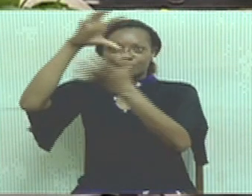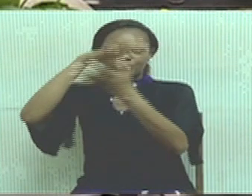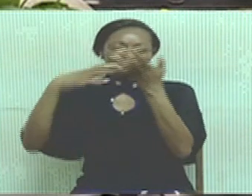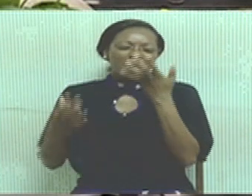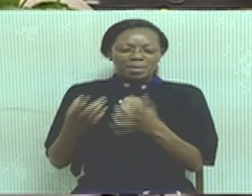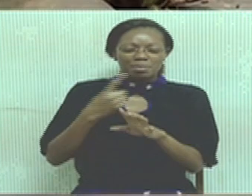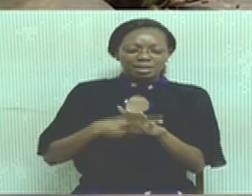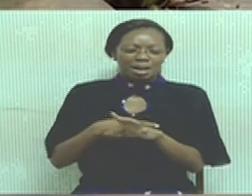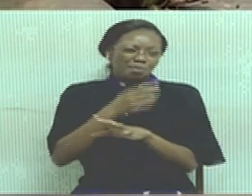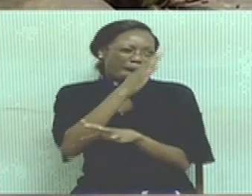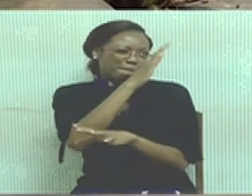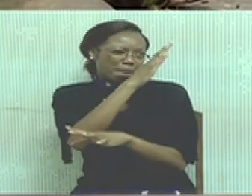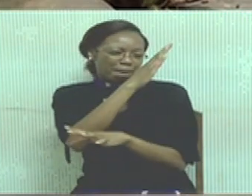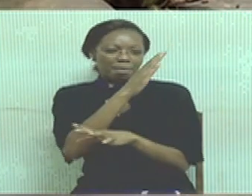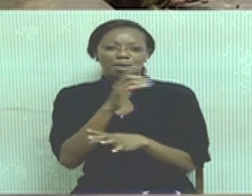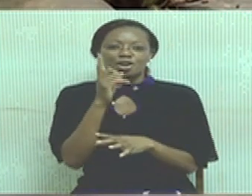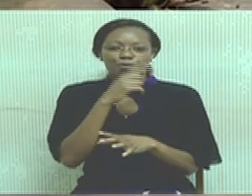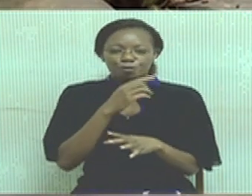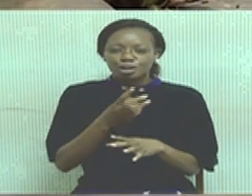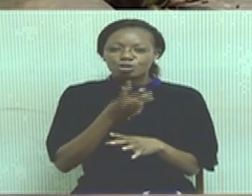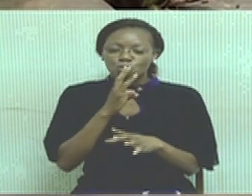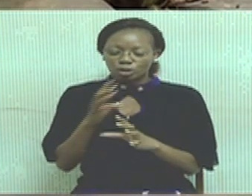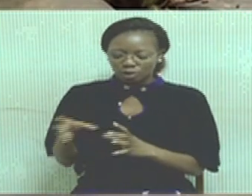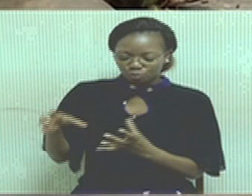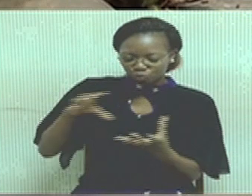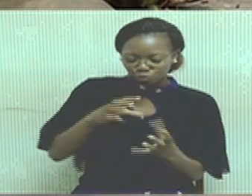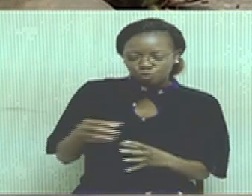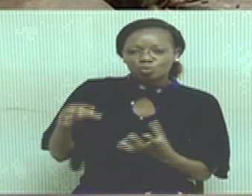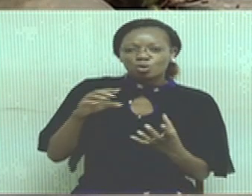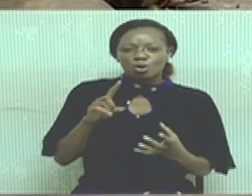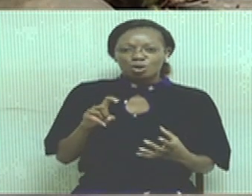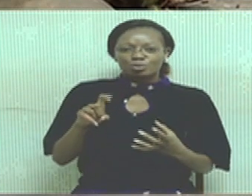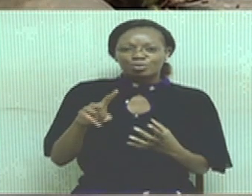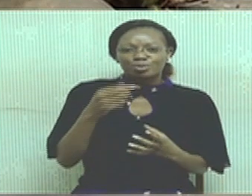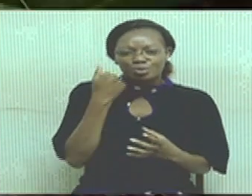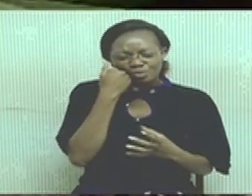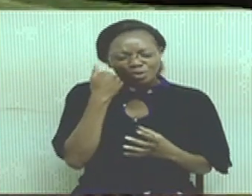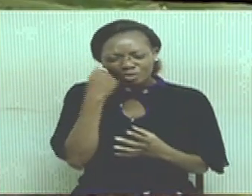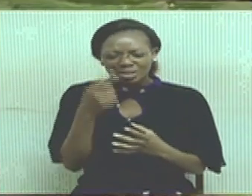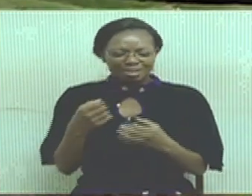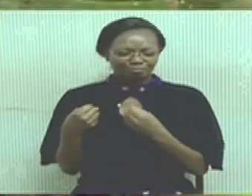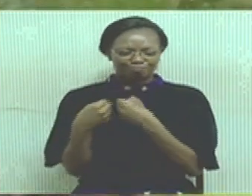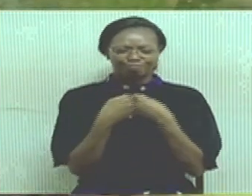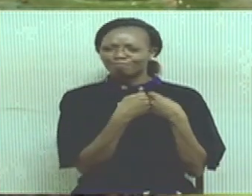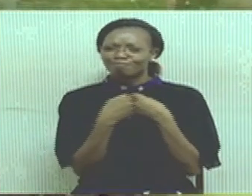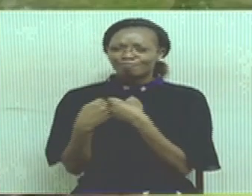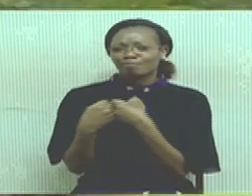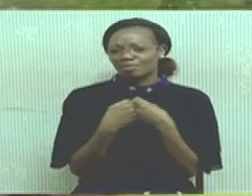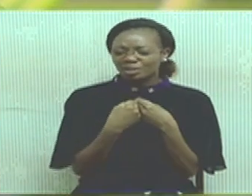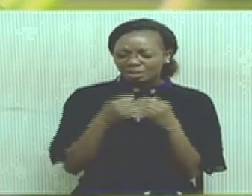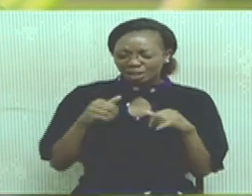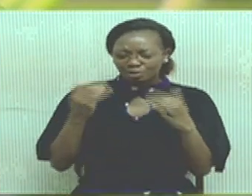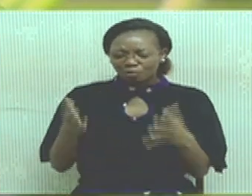ama jioni. Ukimaliza, nyunyizia mmea wako maji ili usikauke. Wadudu, magonjwa